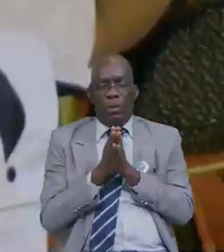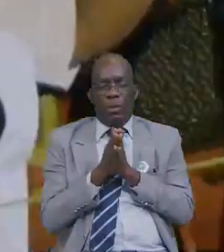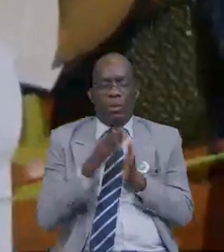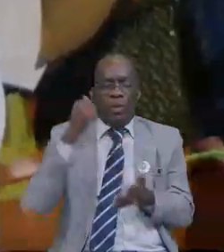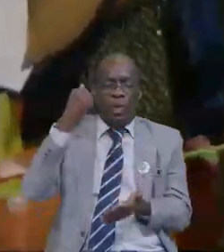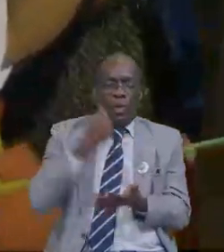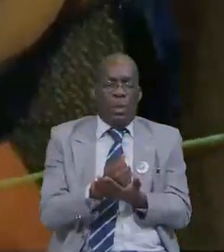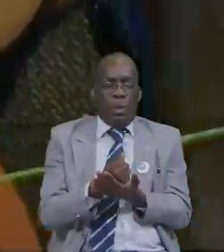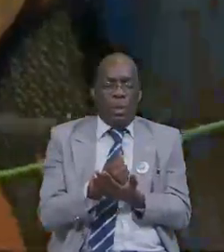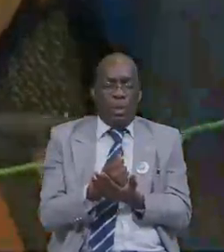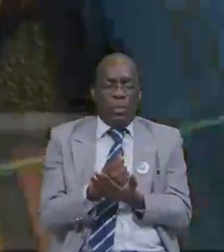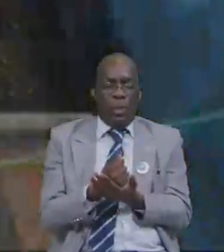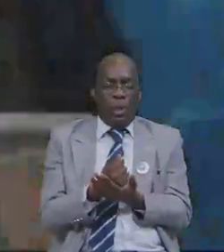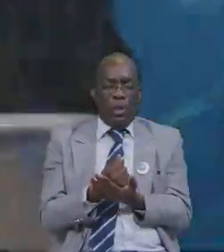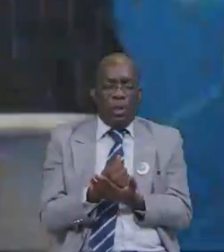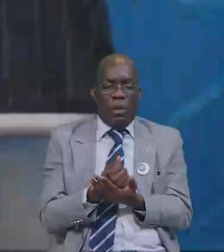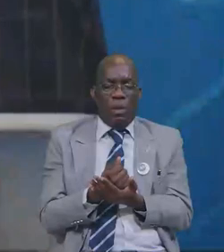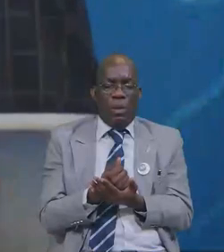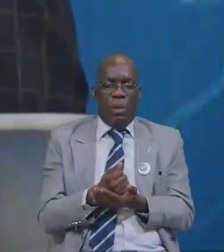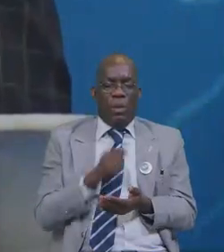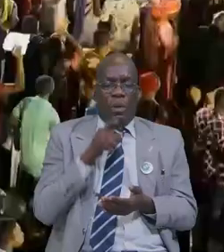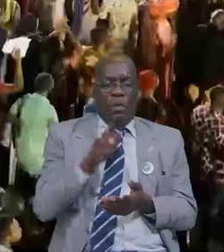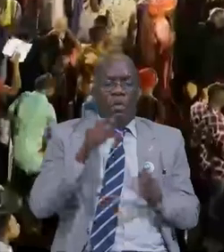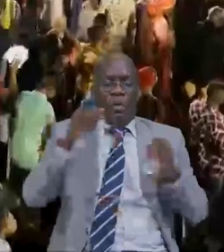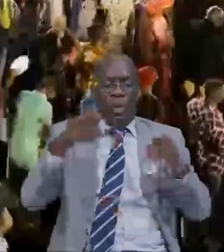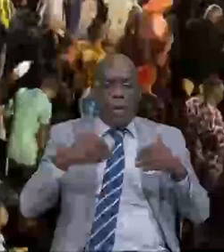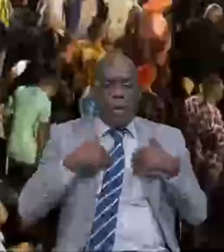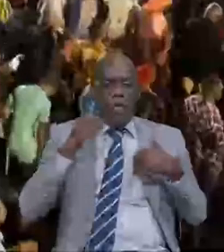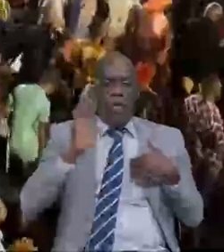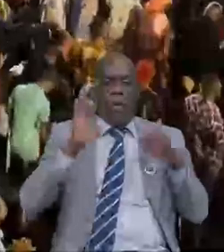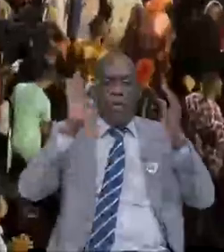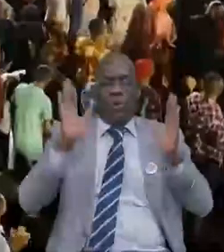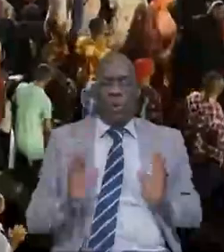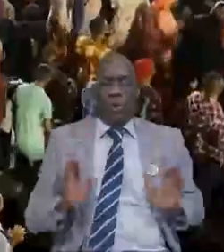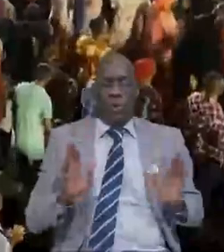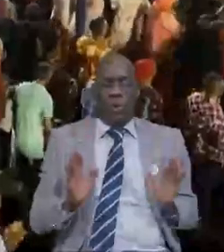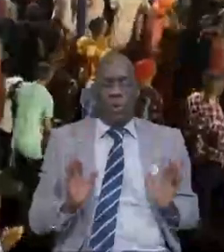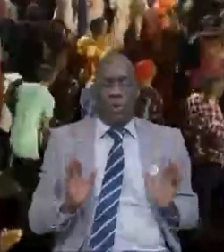Amen. Tu as eu ton miracle.